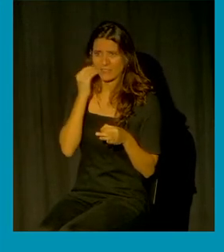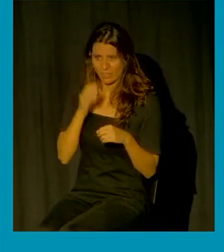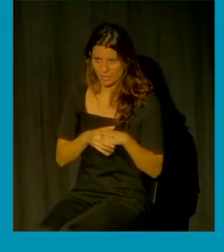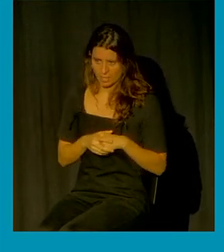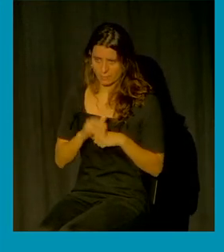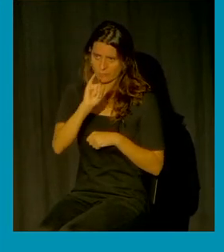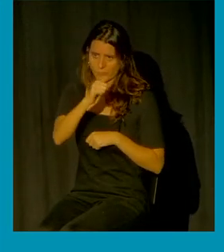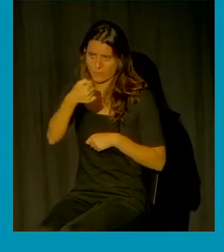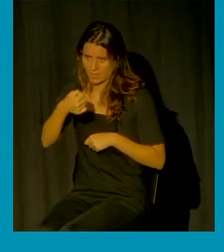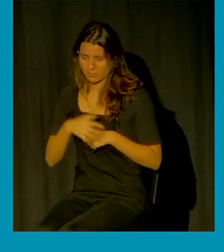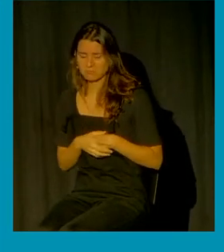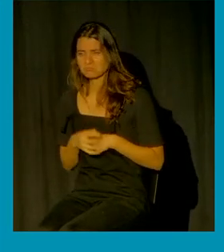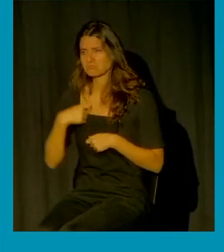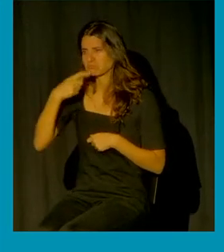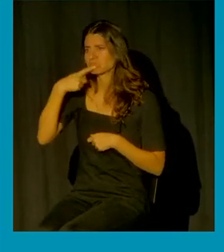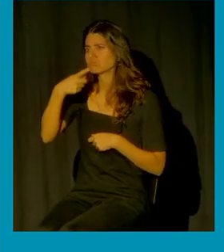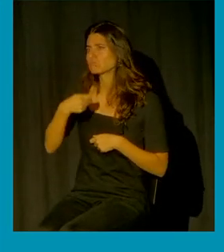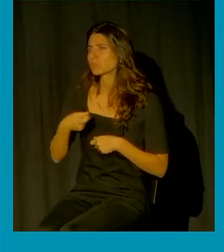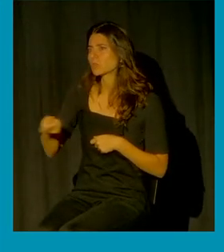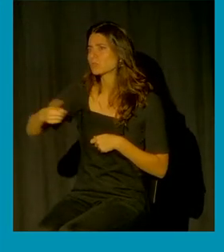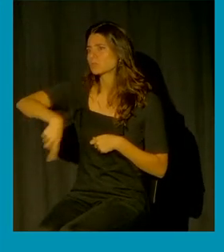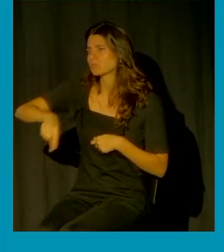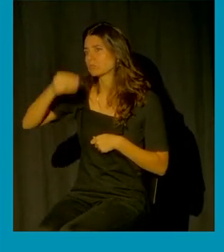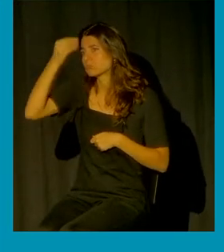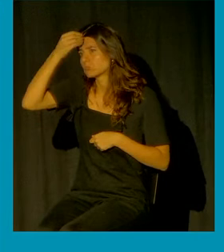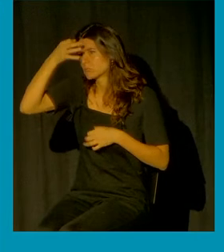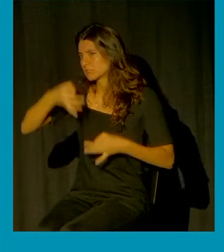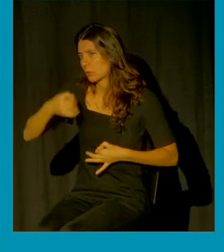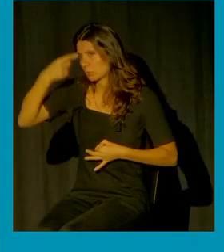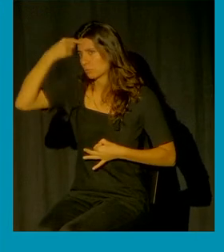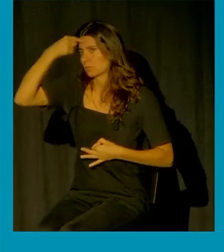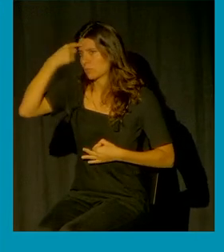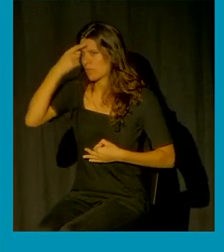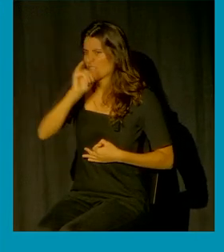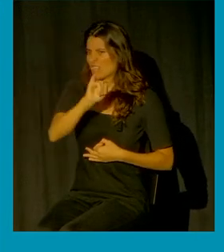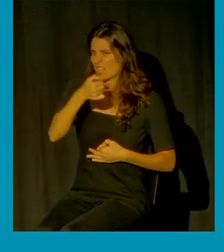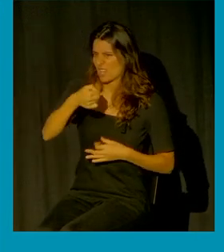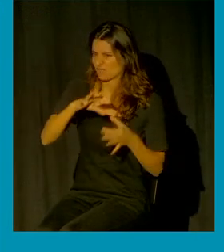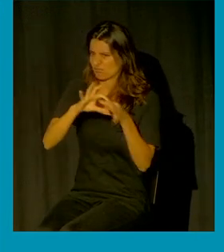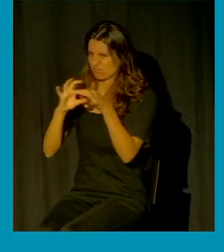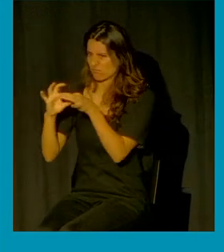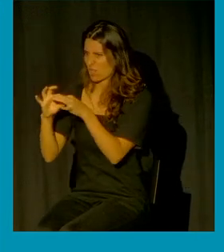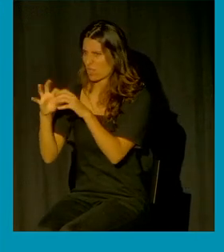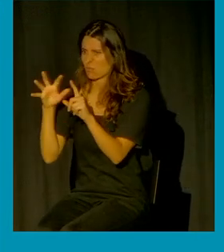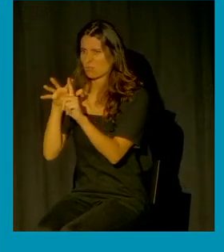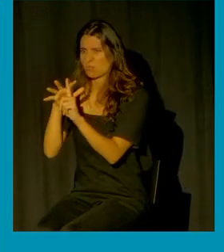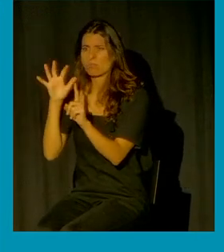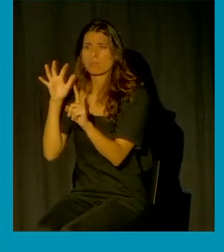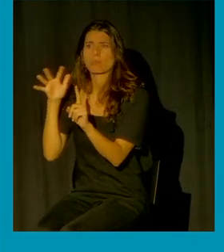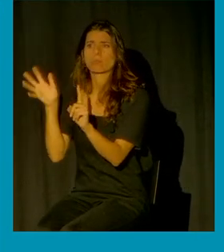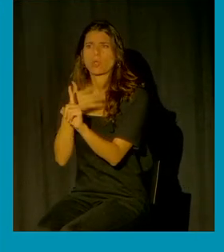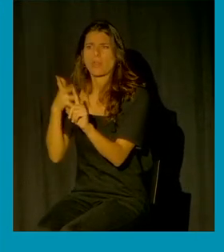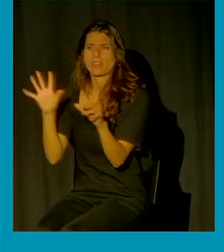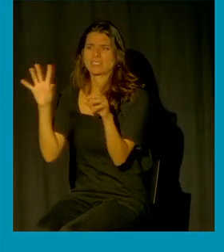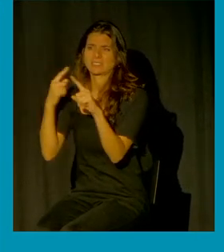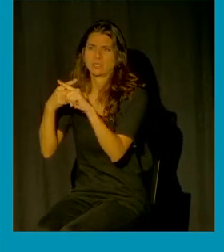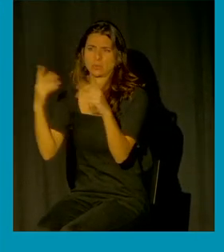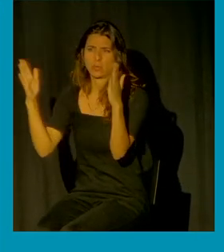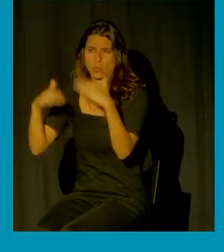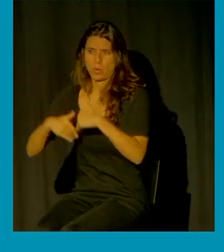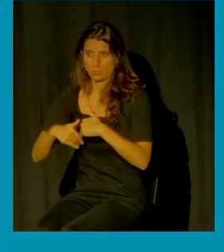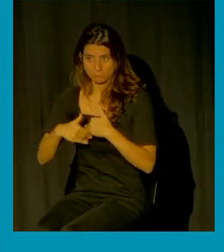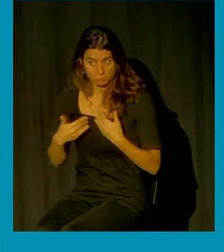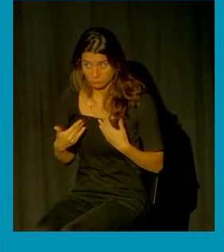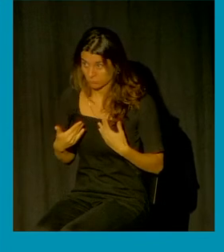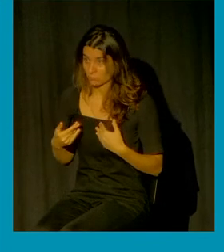artificial amb les violències sexuals? Doncs molt perquè entre d'altres decideixen tota la moderació de continguts a xarxes socials i per tant